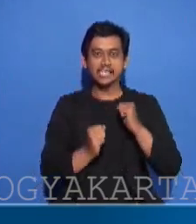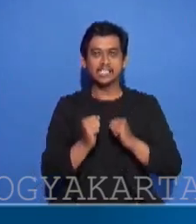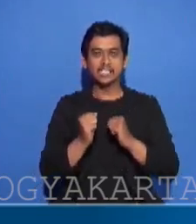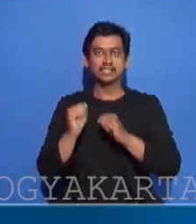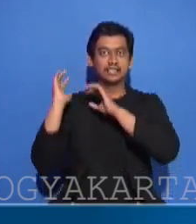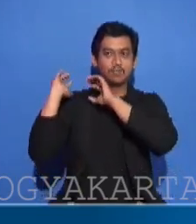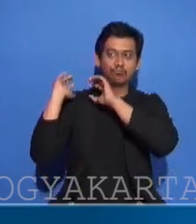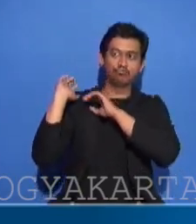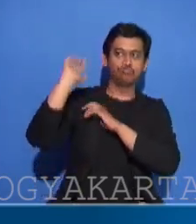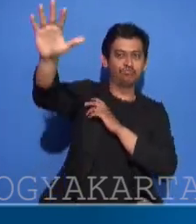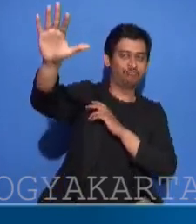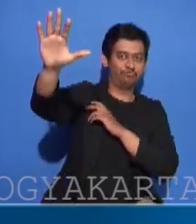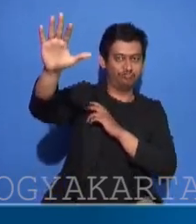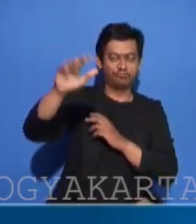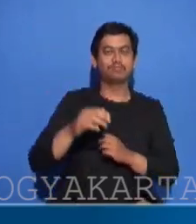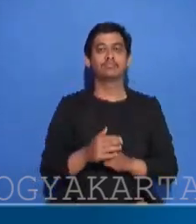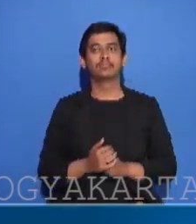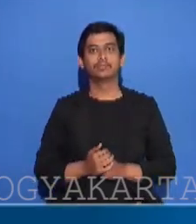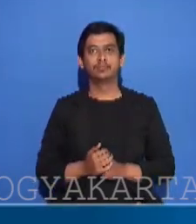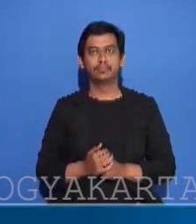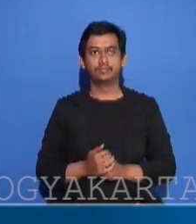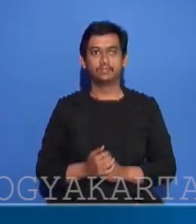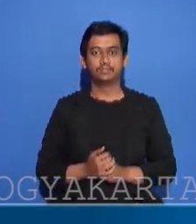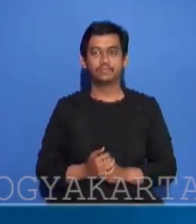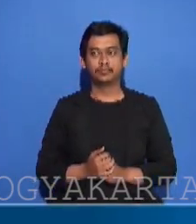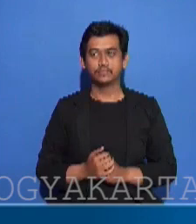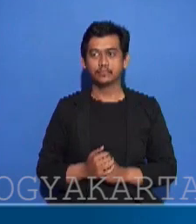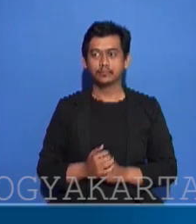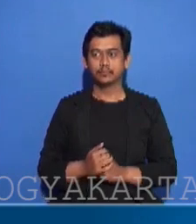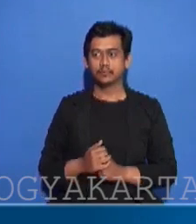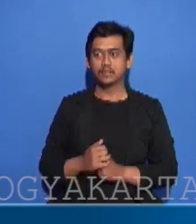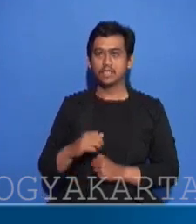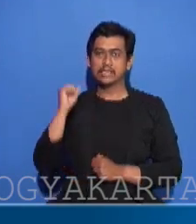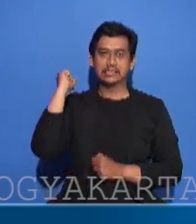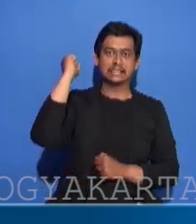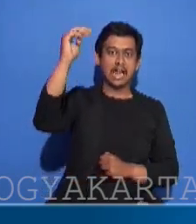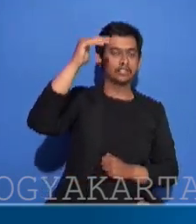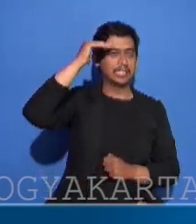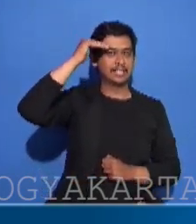lompat jauh lompat jangkit tolak peluru dan lempar cakram kategori senior